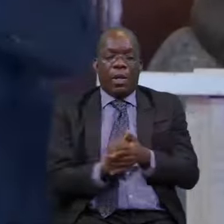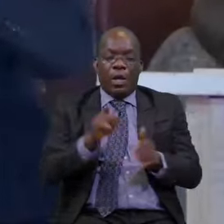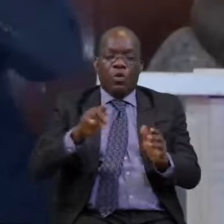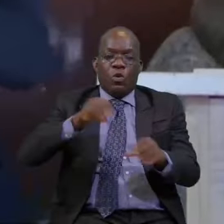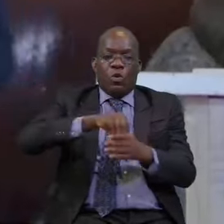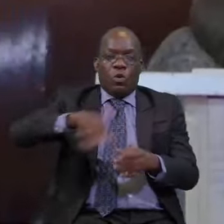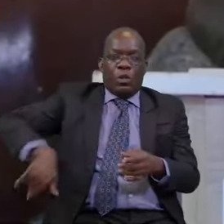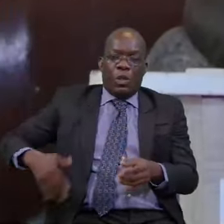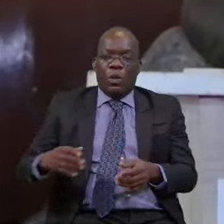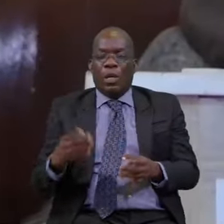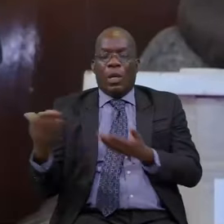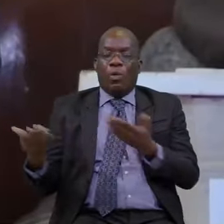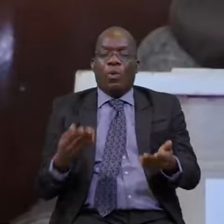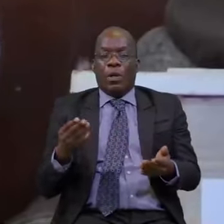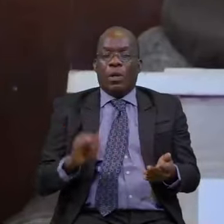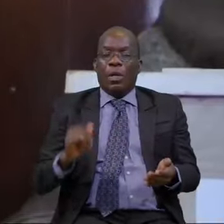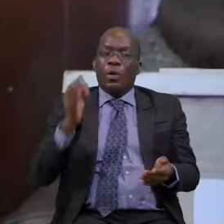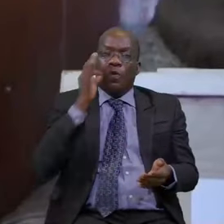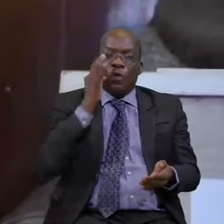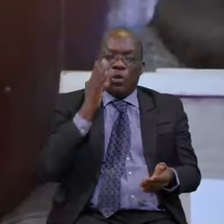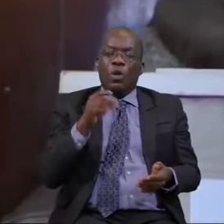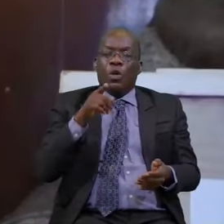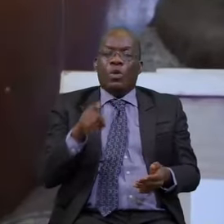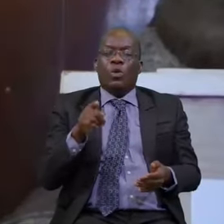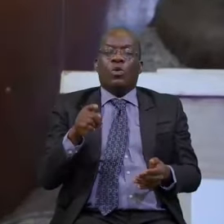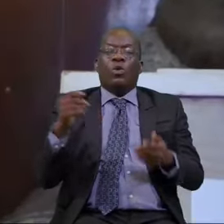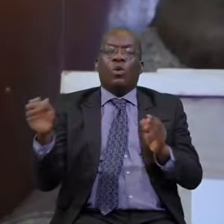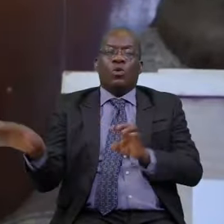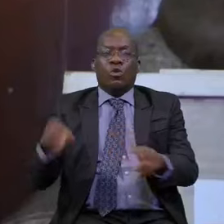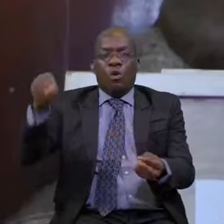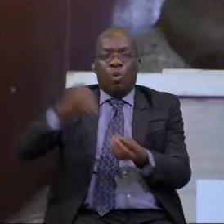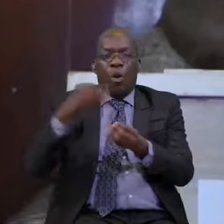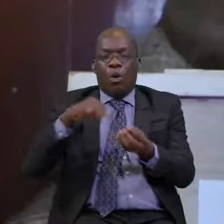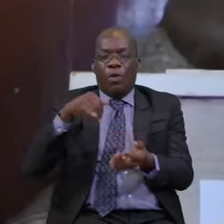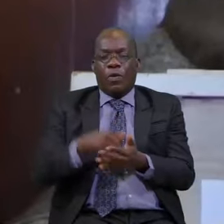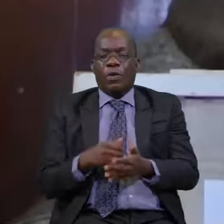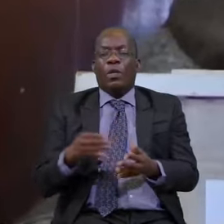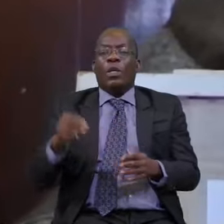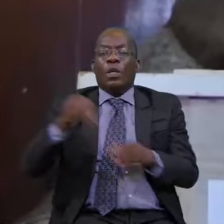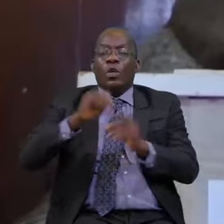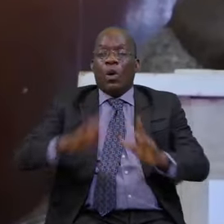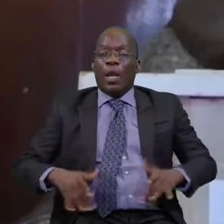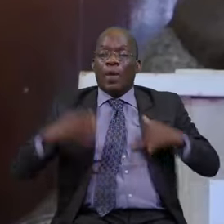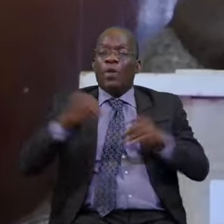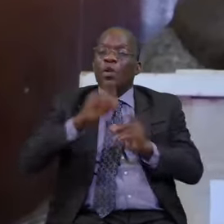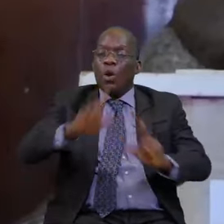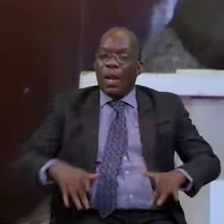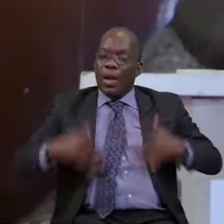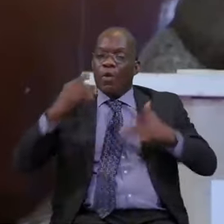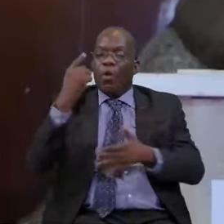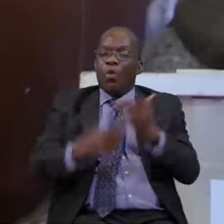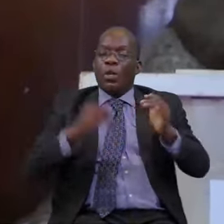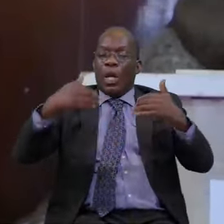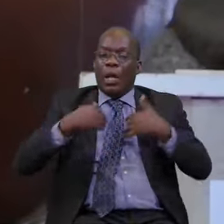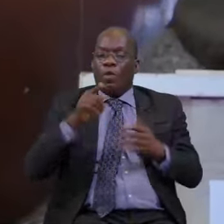que comme vous semez là-bas et ceci porte de fruits un peu, faites plus. Alors dans votre